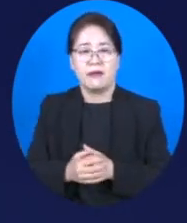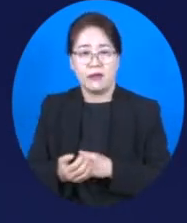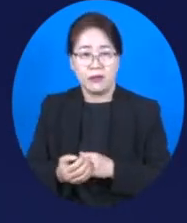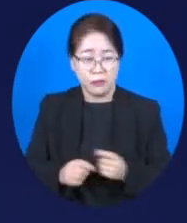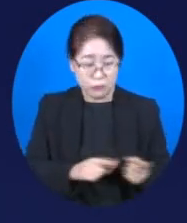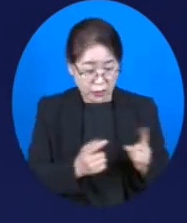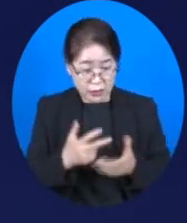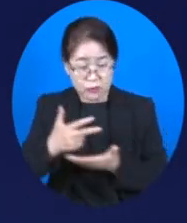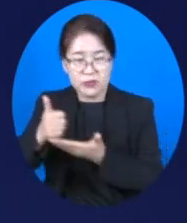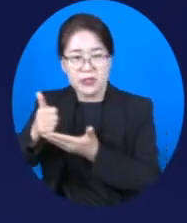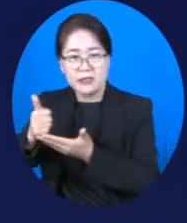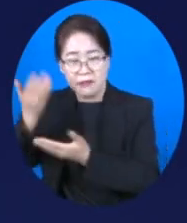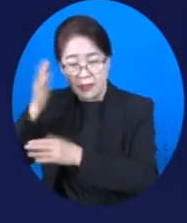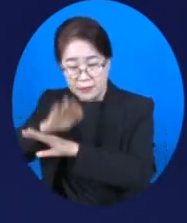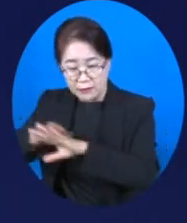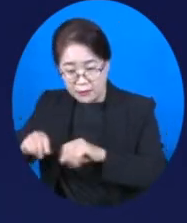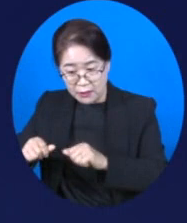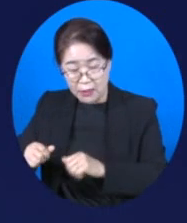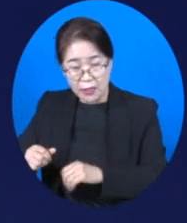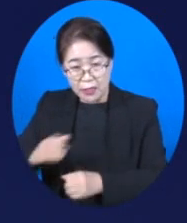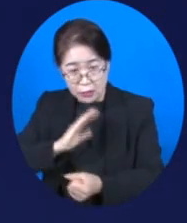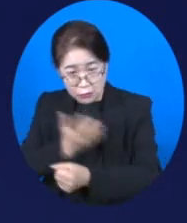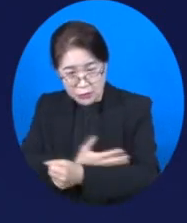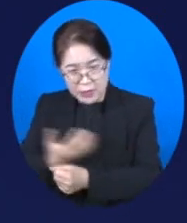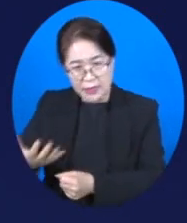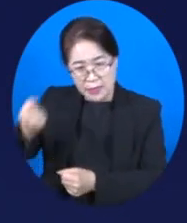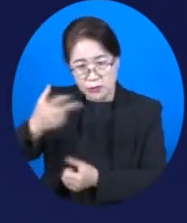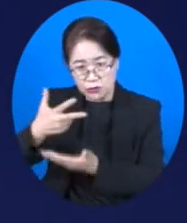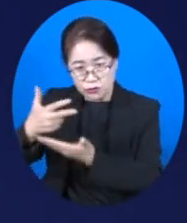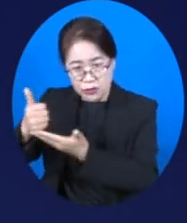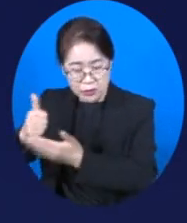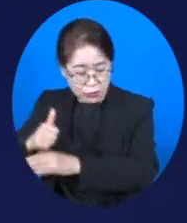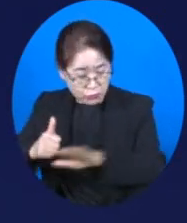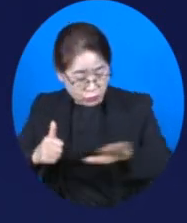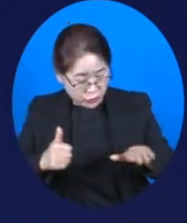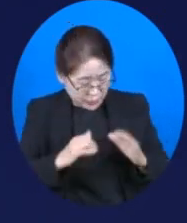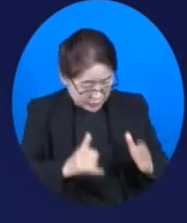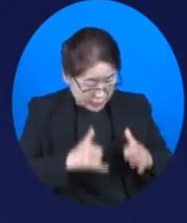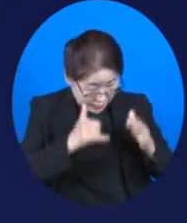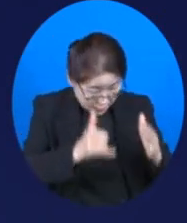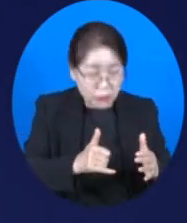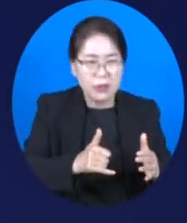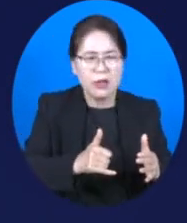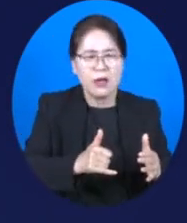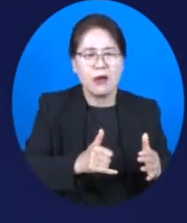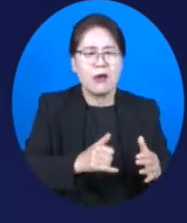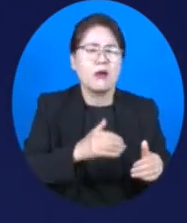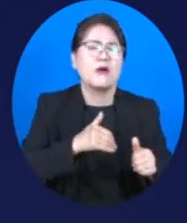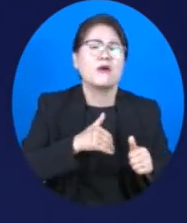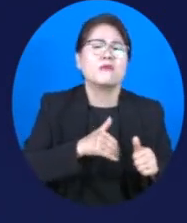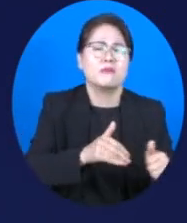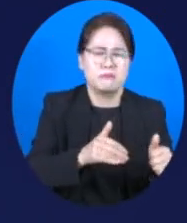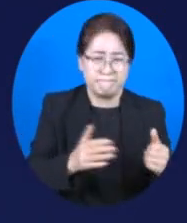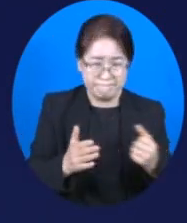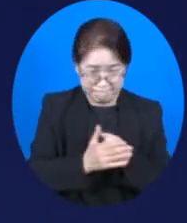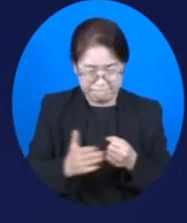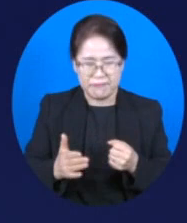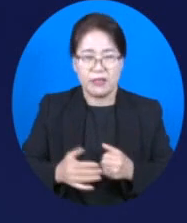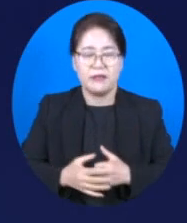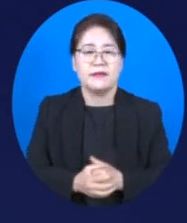부활하신 주님께서, 하늘과 땅의 권세를 가신 주님께서 우리를 이 세상 가운데로 보내셨기